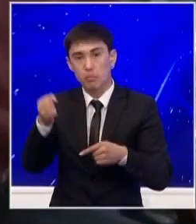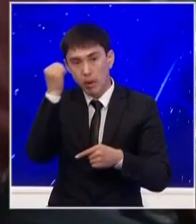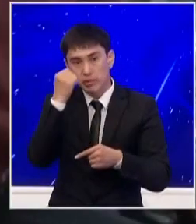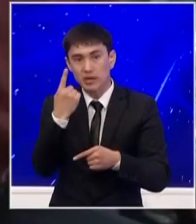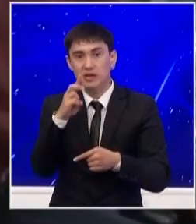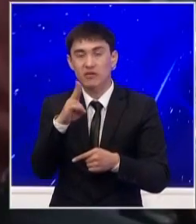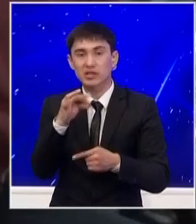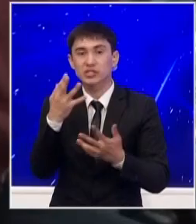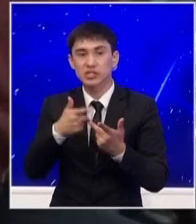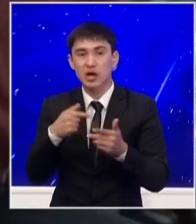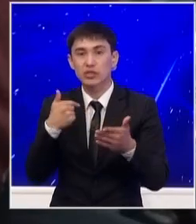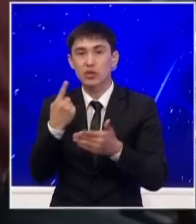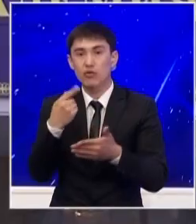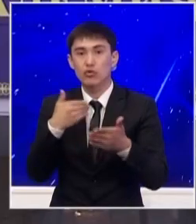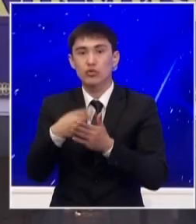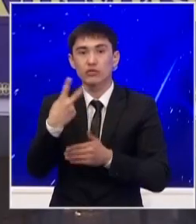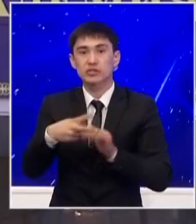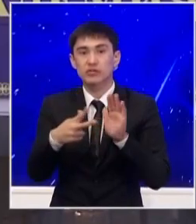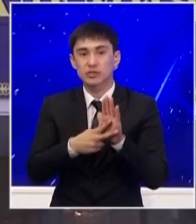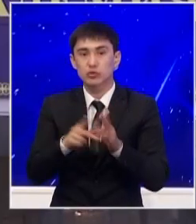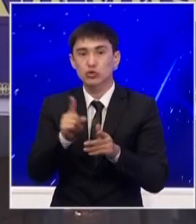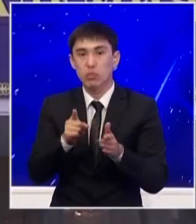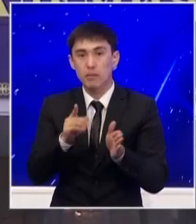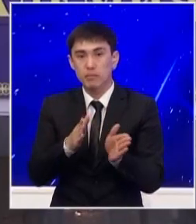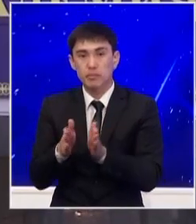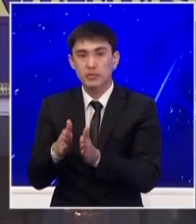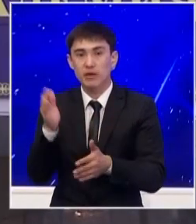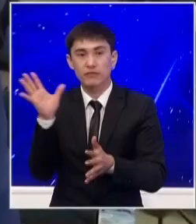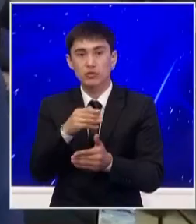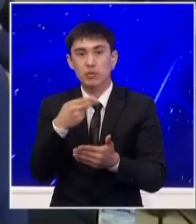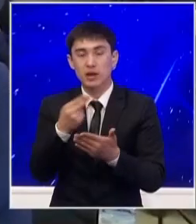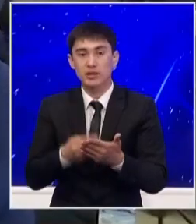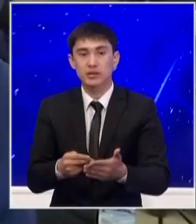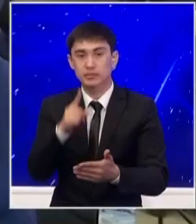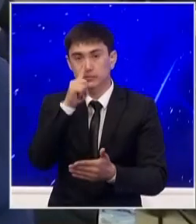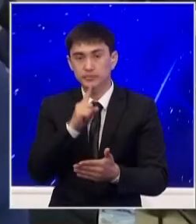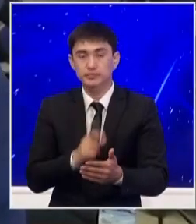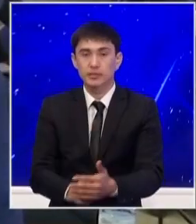один квадрат чисел от 1 до 28, чтобы ориентироваться во всем календаре.